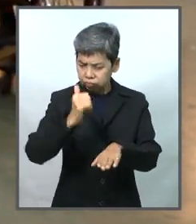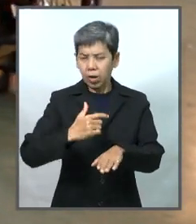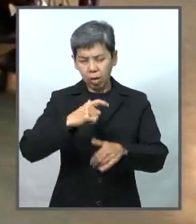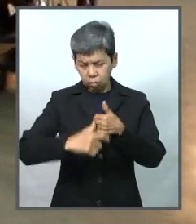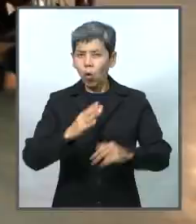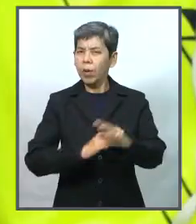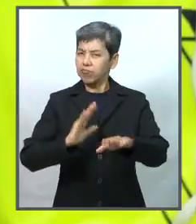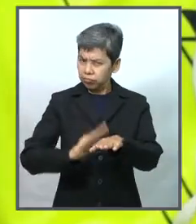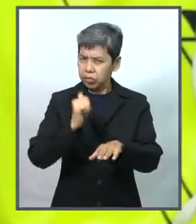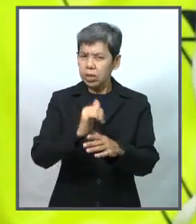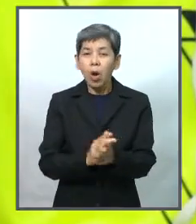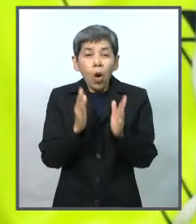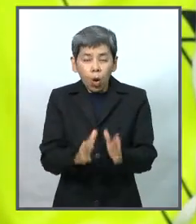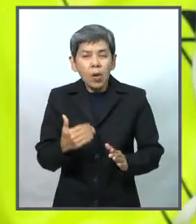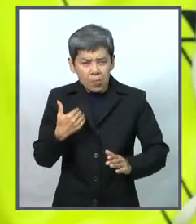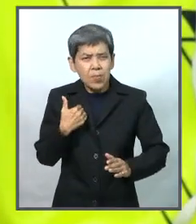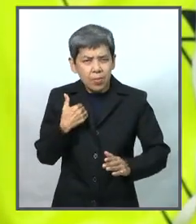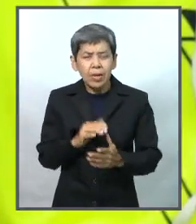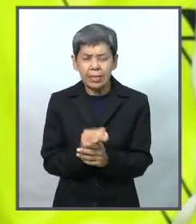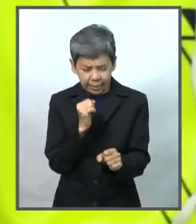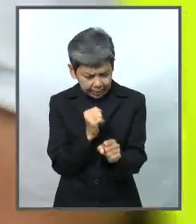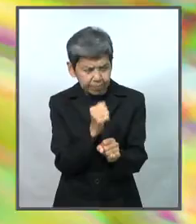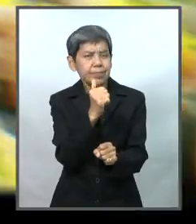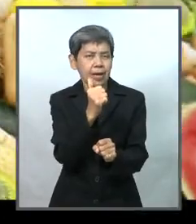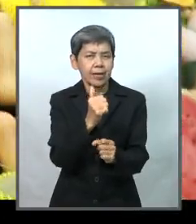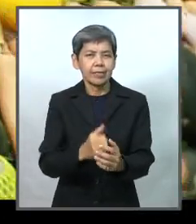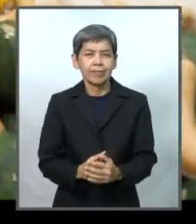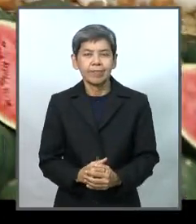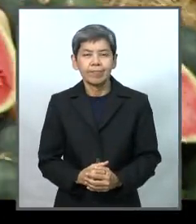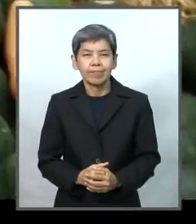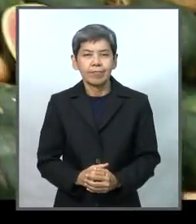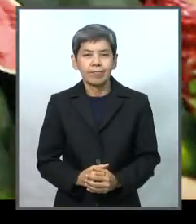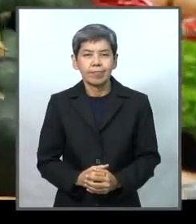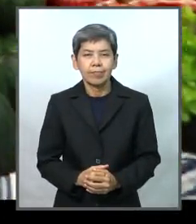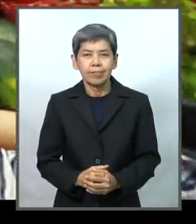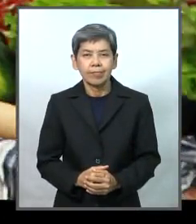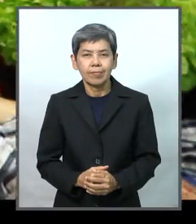ผู้พิการครับเพราะบางคนก็อาจจะทำได้ดีครับ